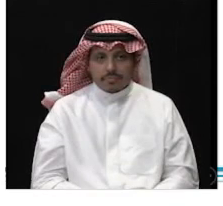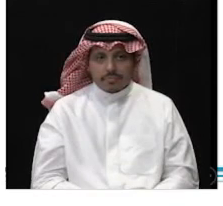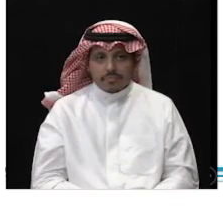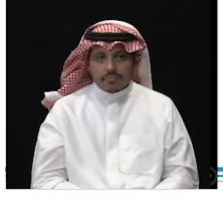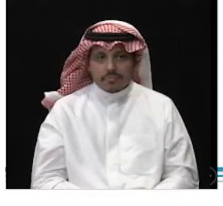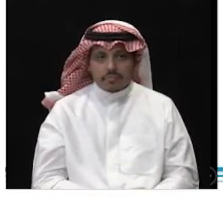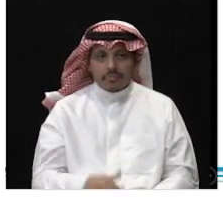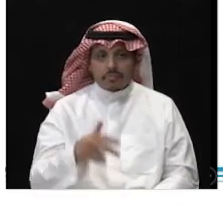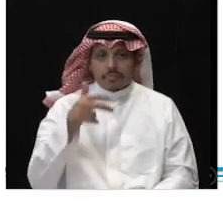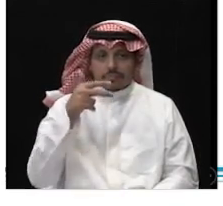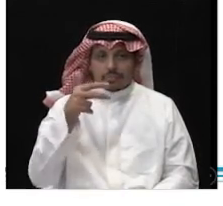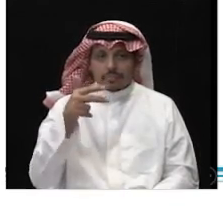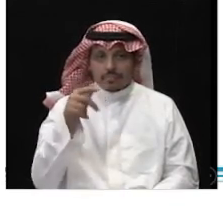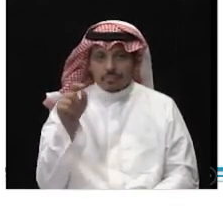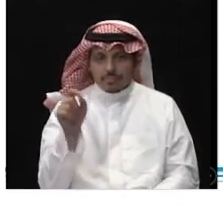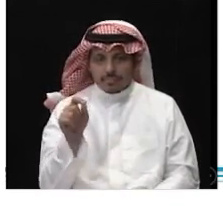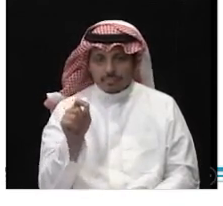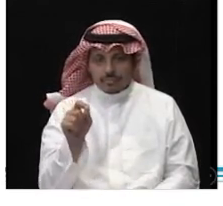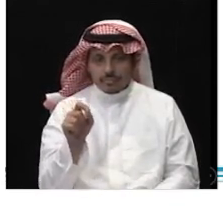ثم نقرأ، هنا